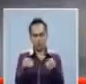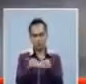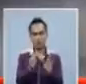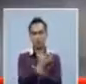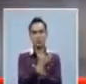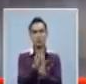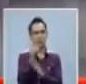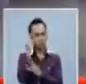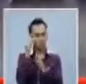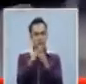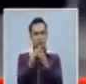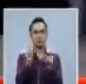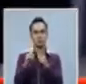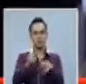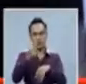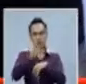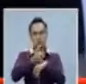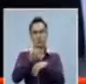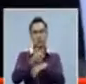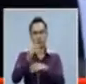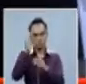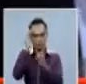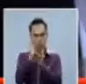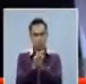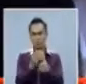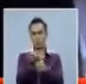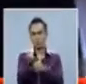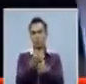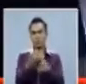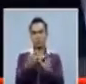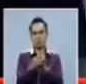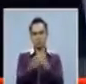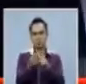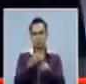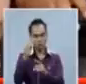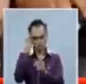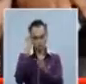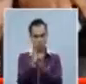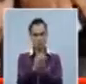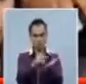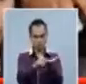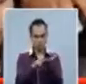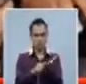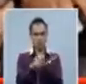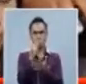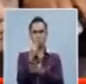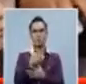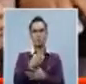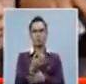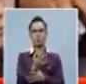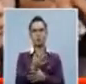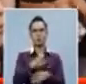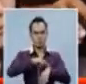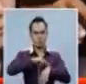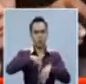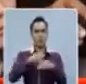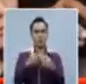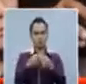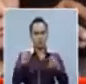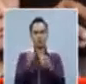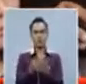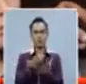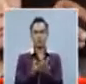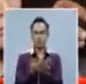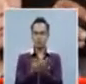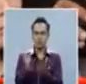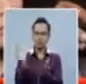มพลตำรวจเอกวรพงษ์ชิวปรีชาที่ปรึกษาสโมสรเพื่อนตำรวจได้ยื่นหนังสือเพื่ออุทธรณ์และยืดเวลาในการแจ้งระบบการเงิน